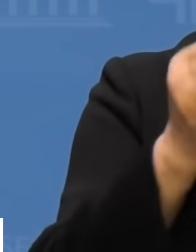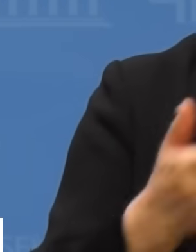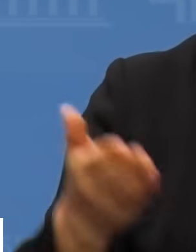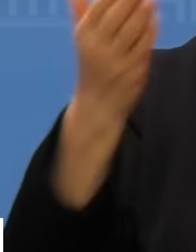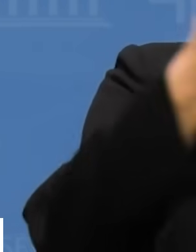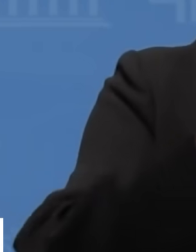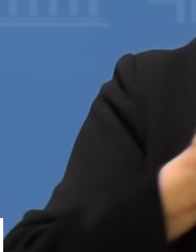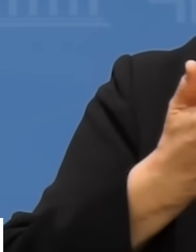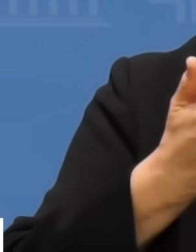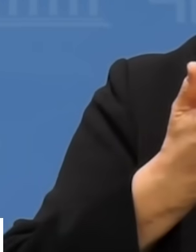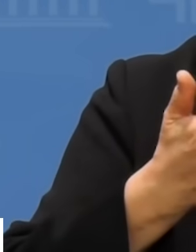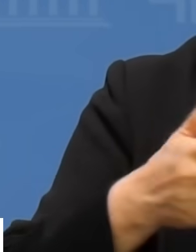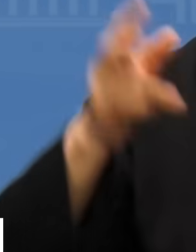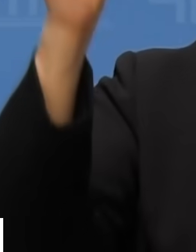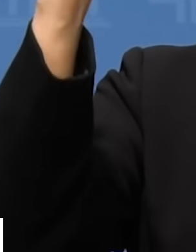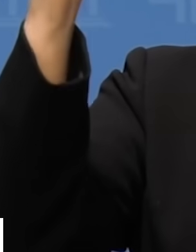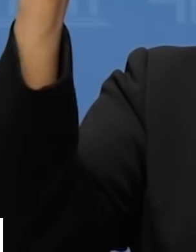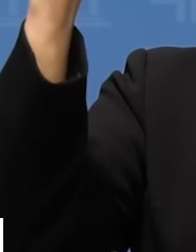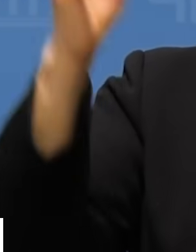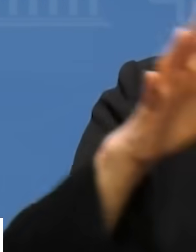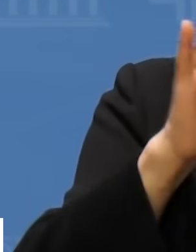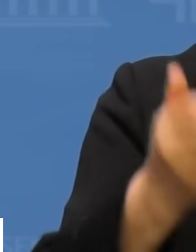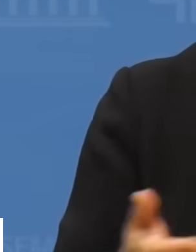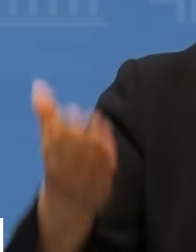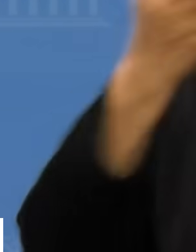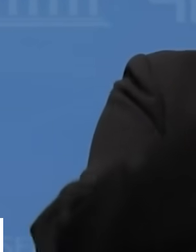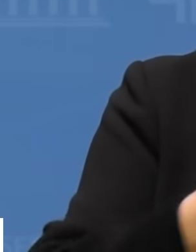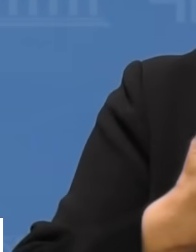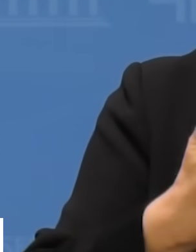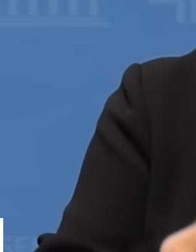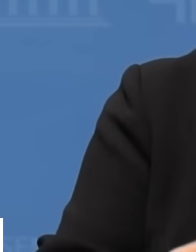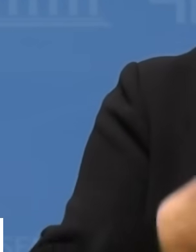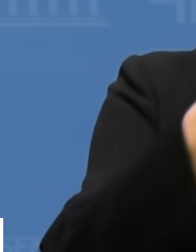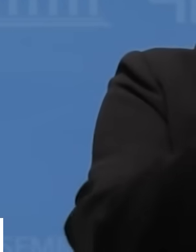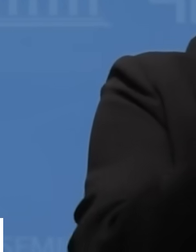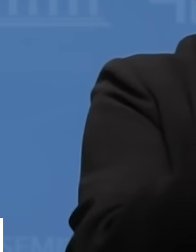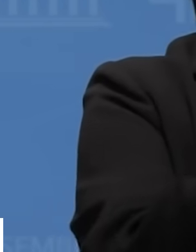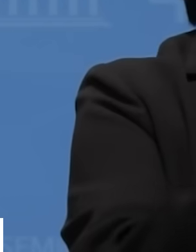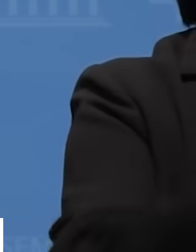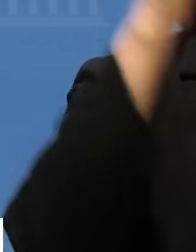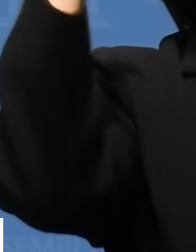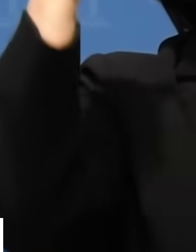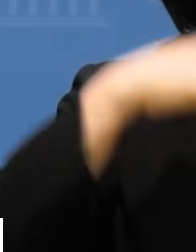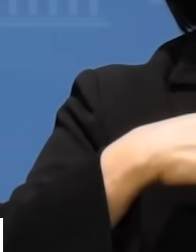국민 여러분, 아마도 국민 여러분께 사법부의 이미지는